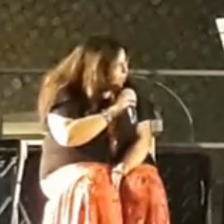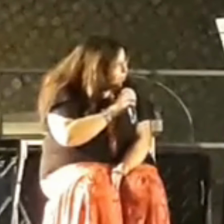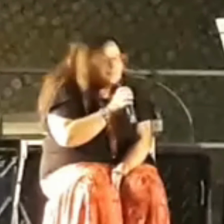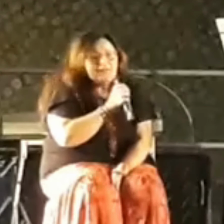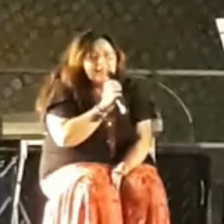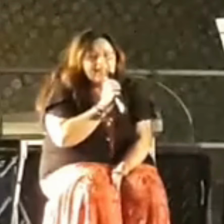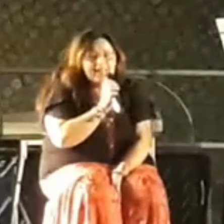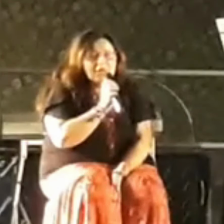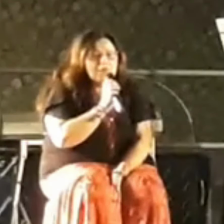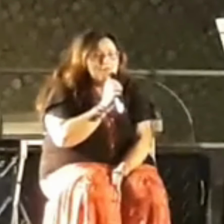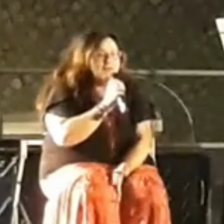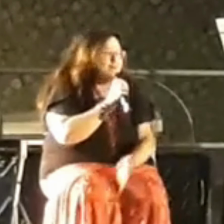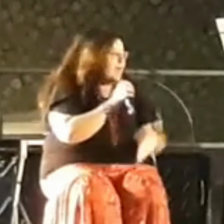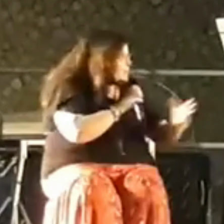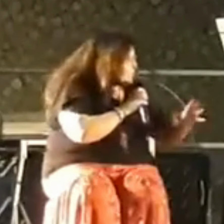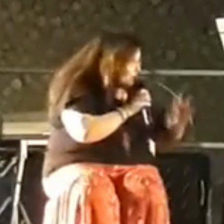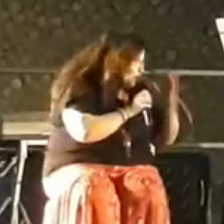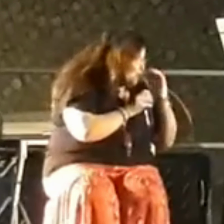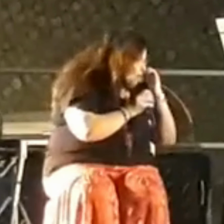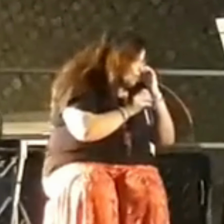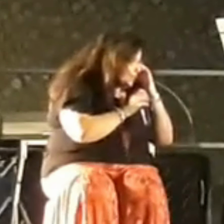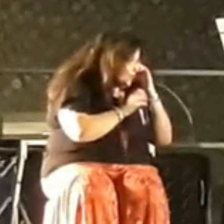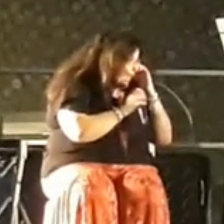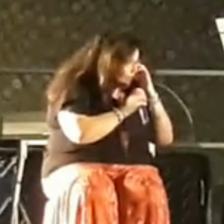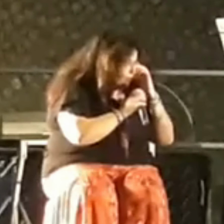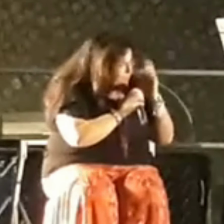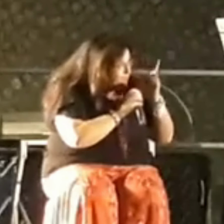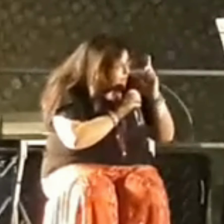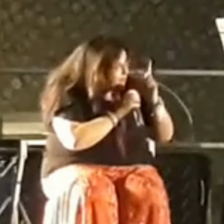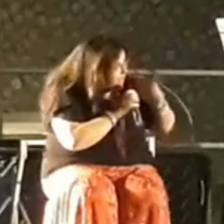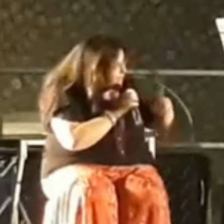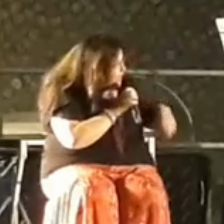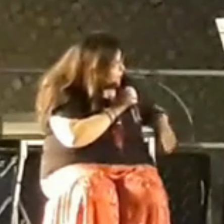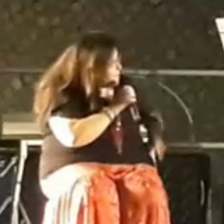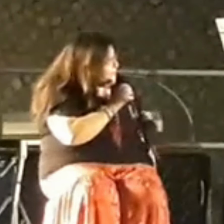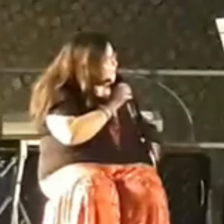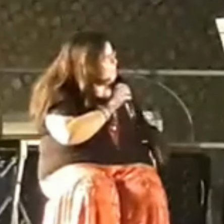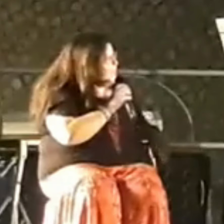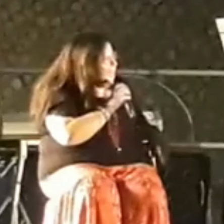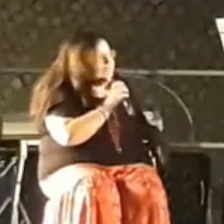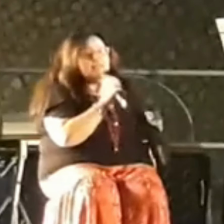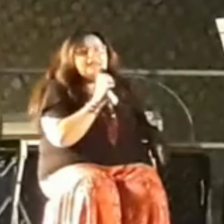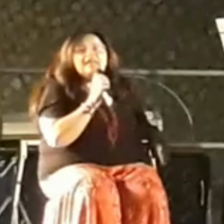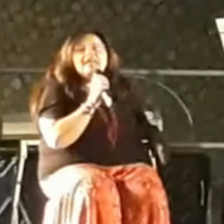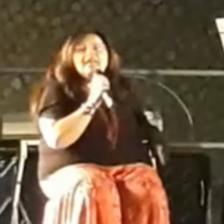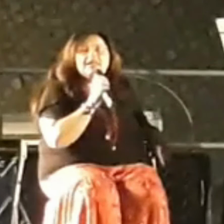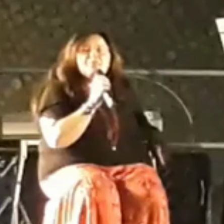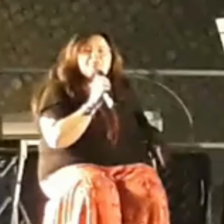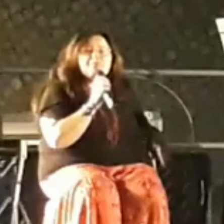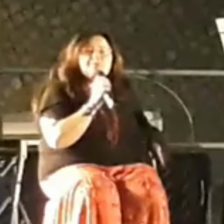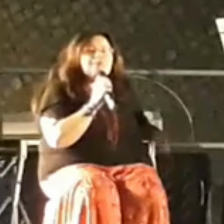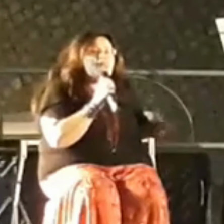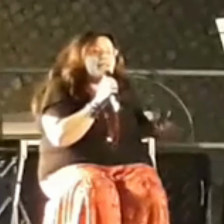E Guidami è una canzone che io già avevo ascoltato, sollecitata da Pasquale Di Gabriele, e